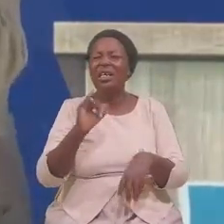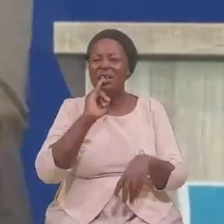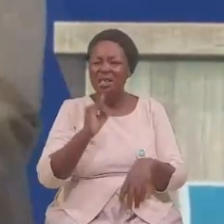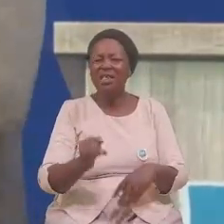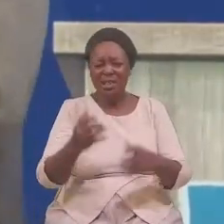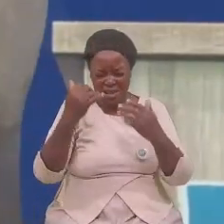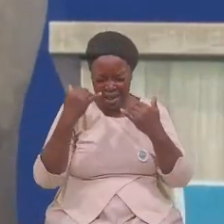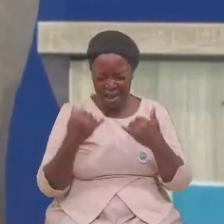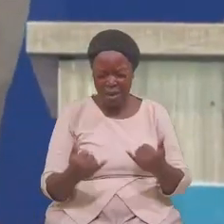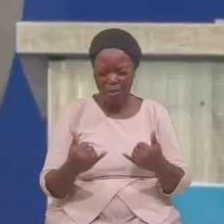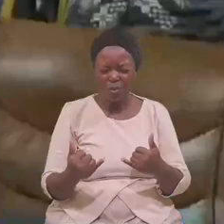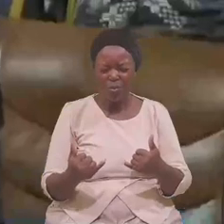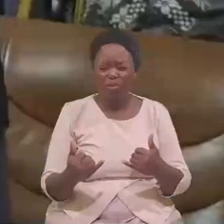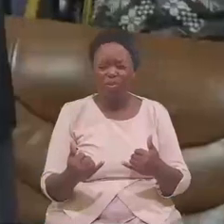maintenant.